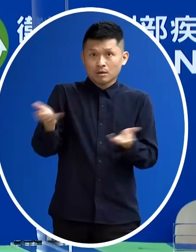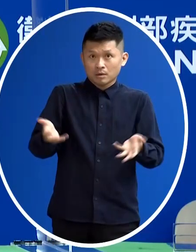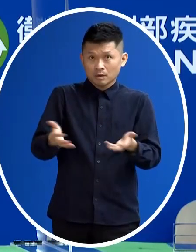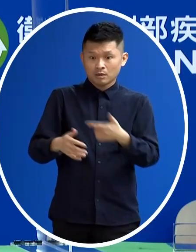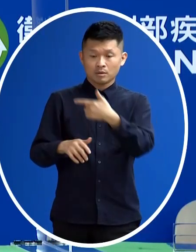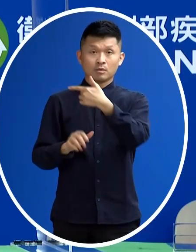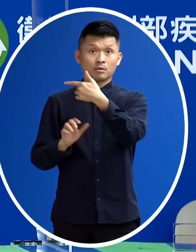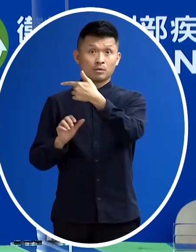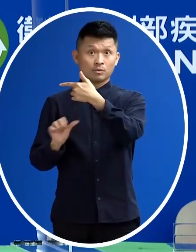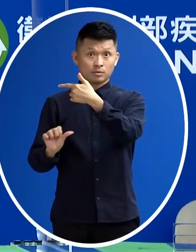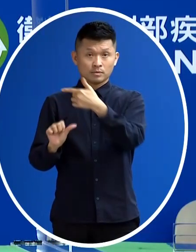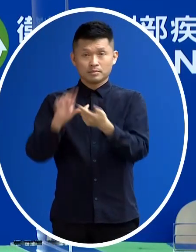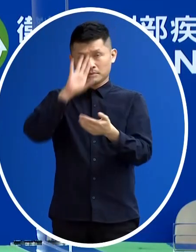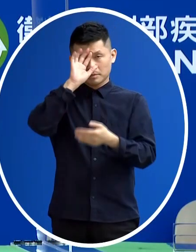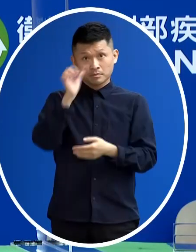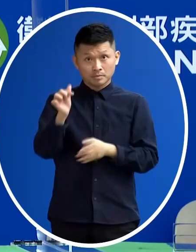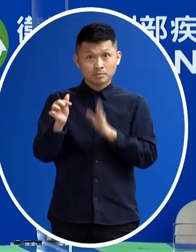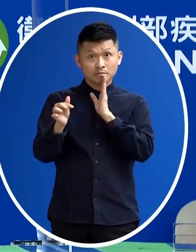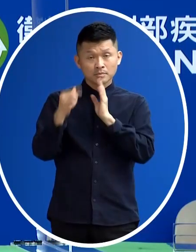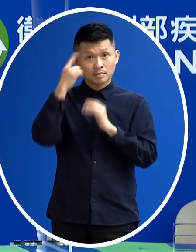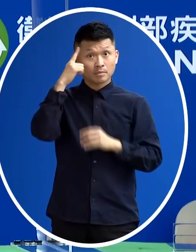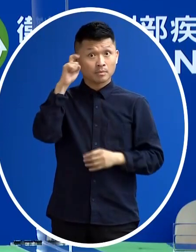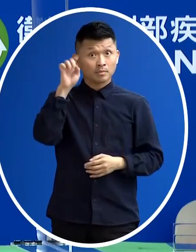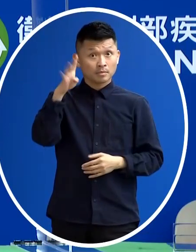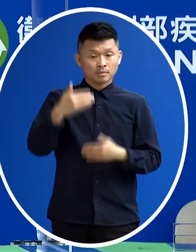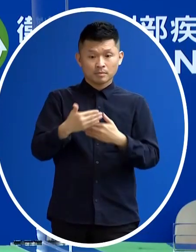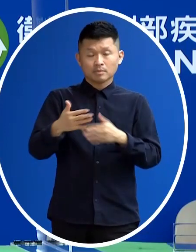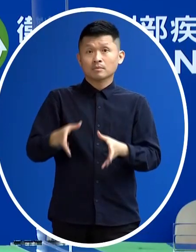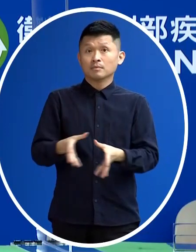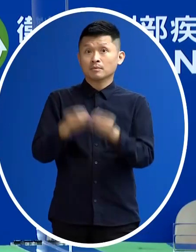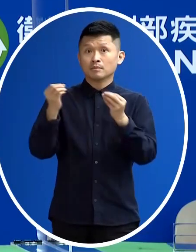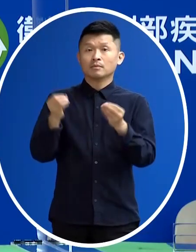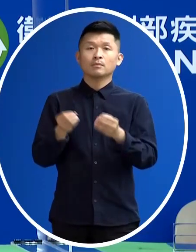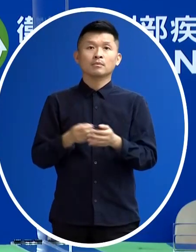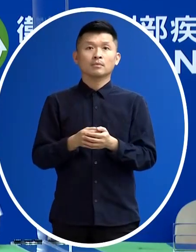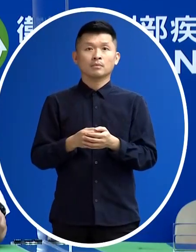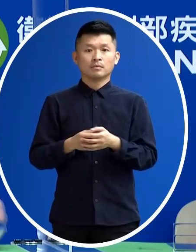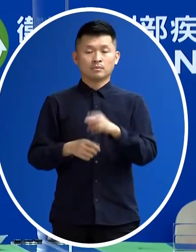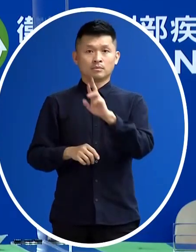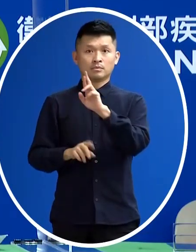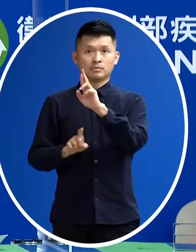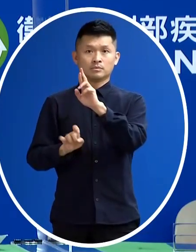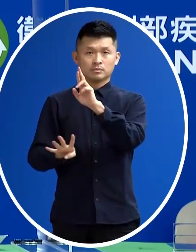6月5日确诊。8月14日解除隔离，11月19日死亡。